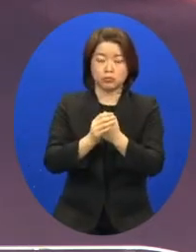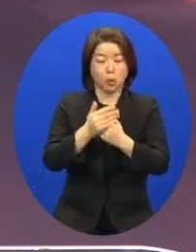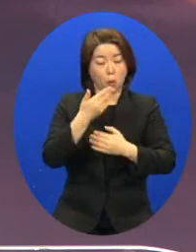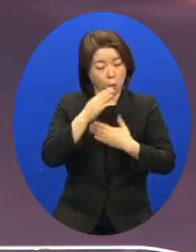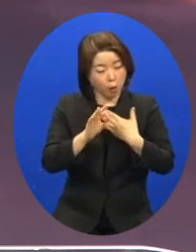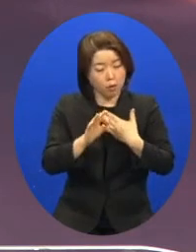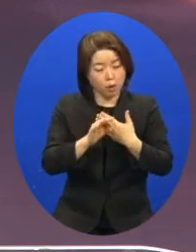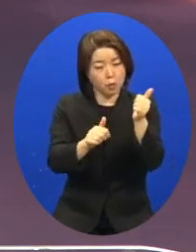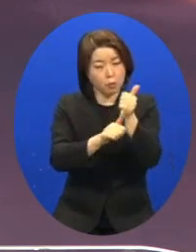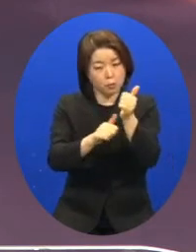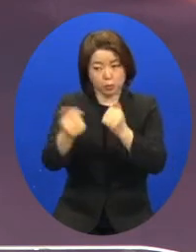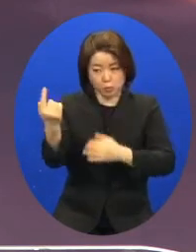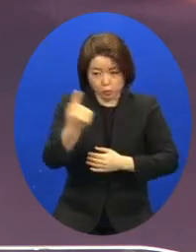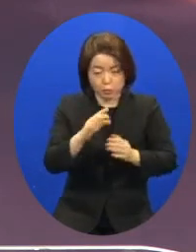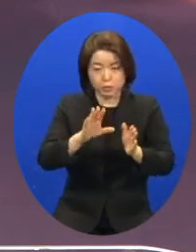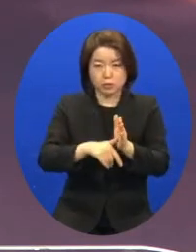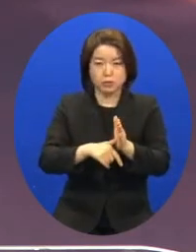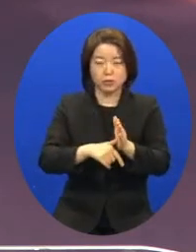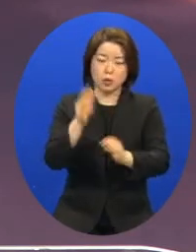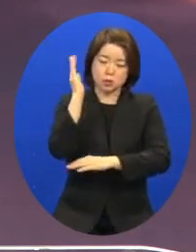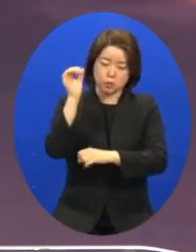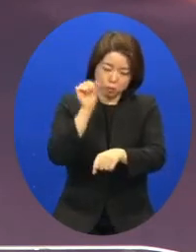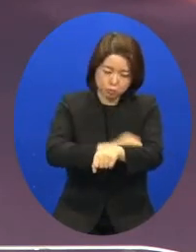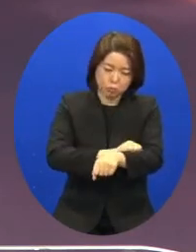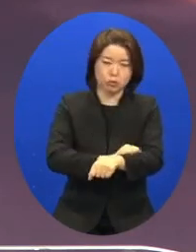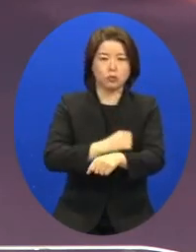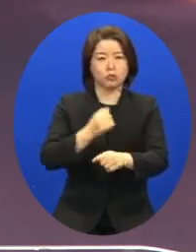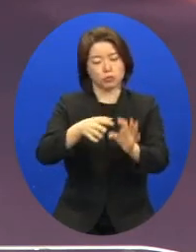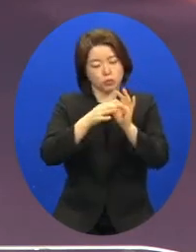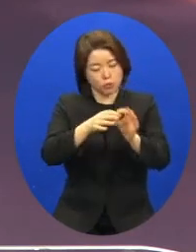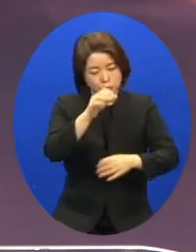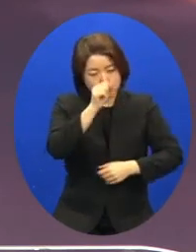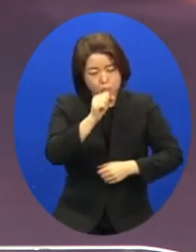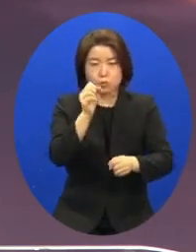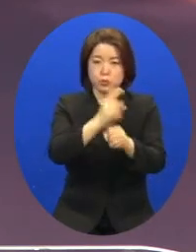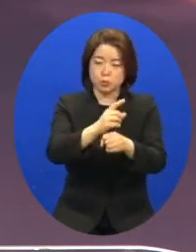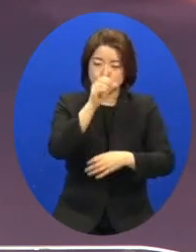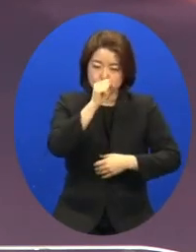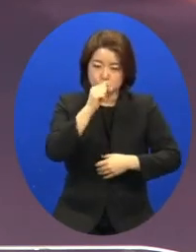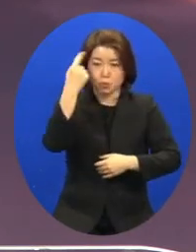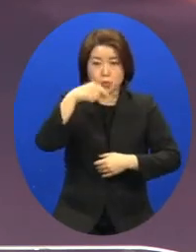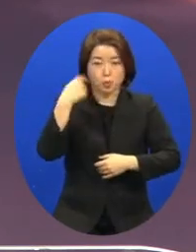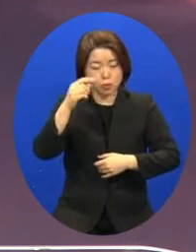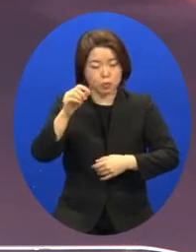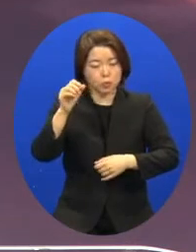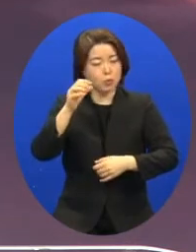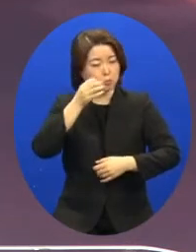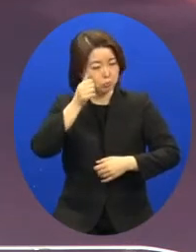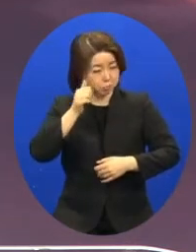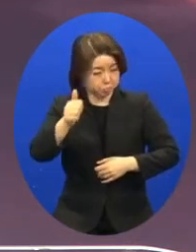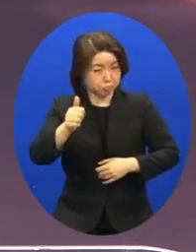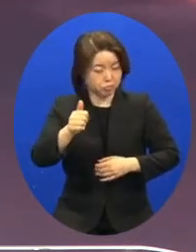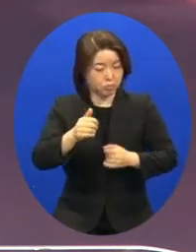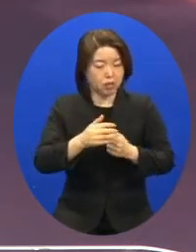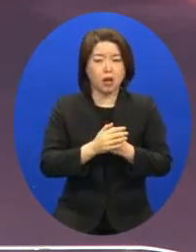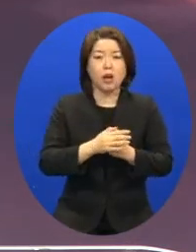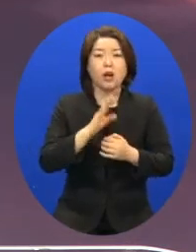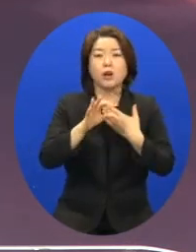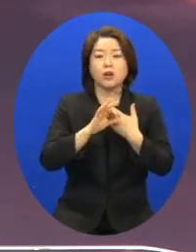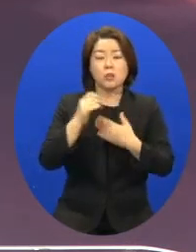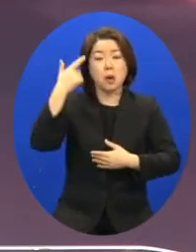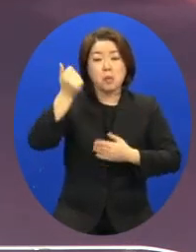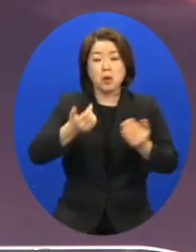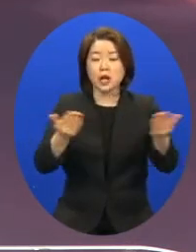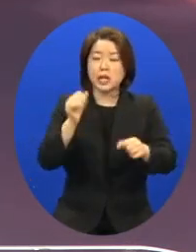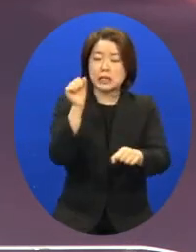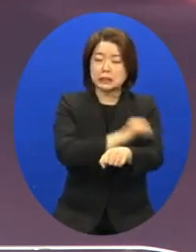모시는데 설교도 잘하고 성품도 좋고 관계성도 좋고 인물도 좋고 그런 목사님이면 아, 목회도 잘하실 거 아니겠어요.